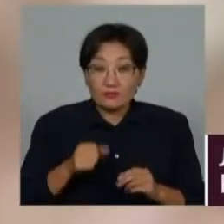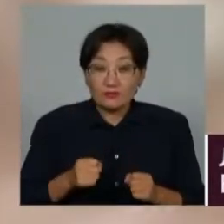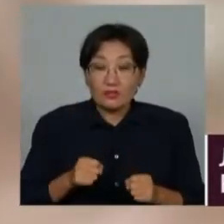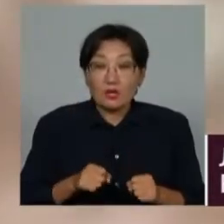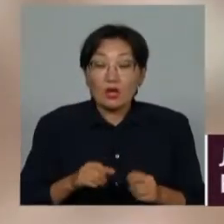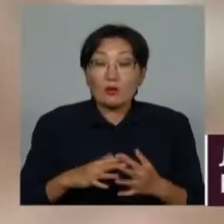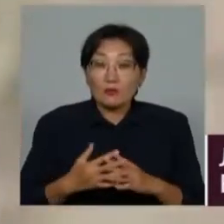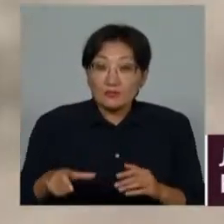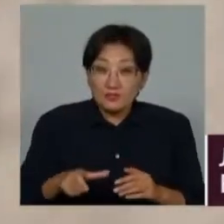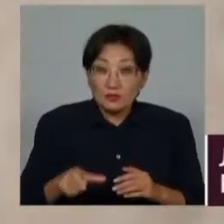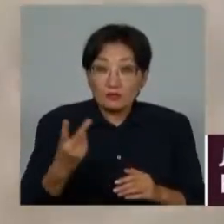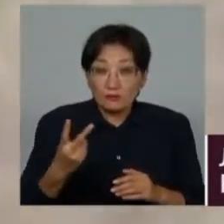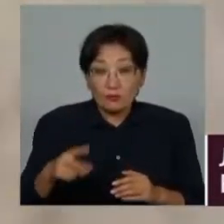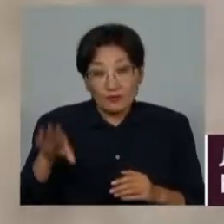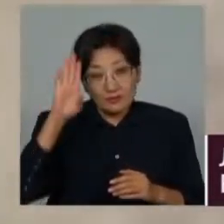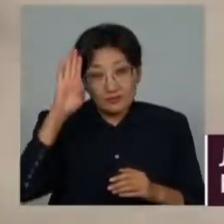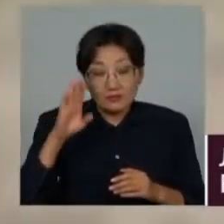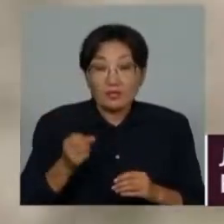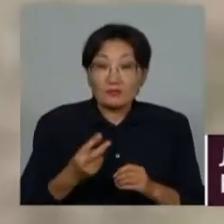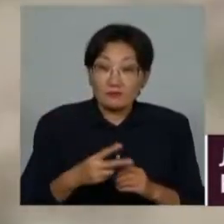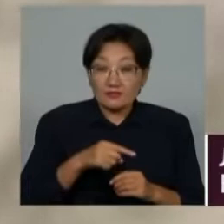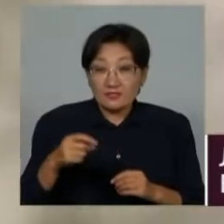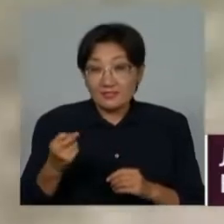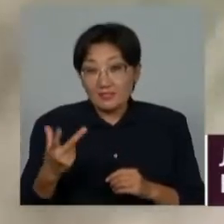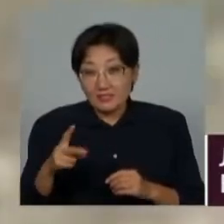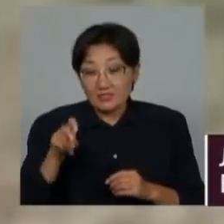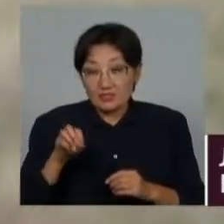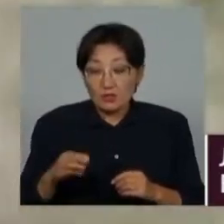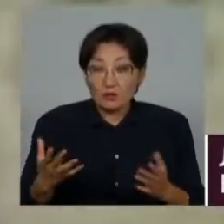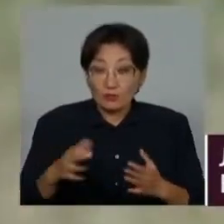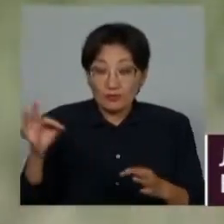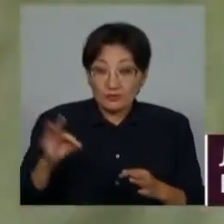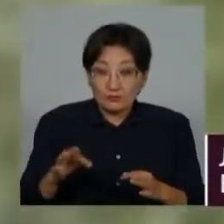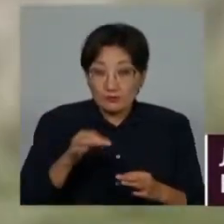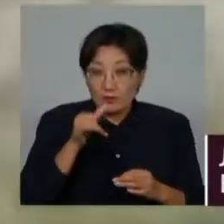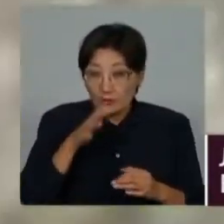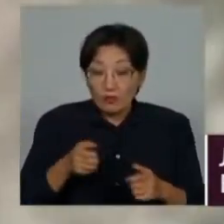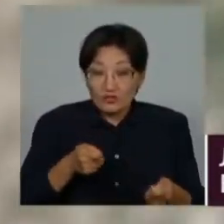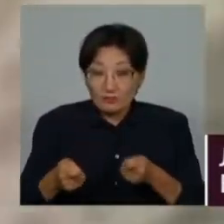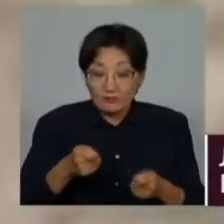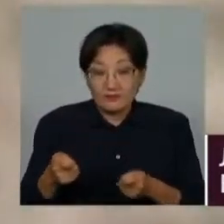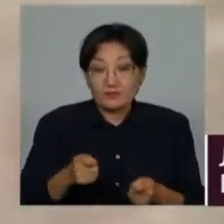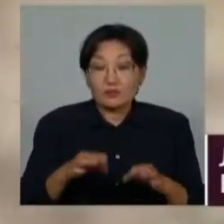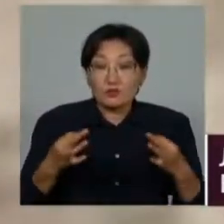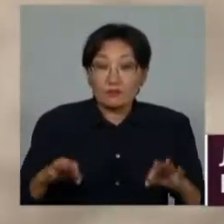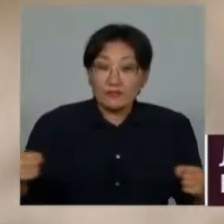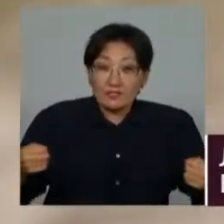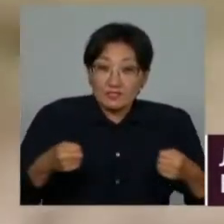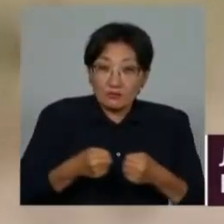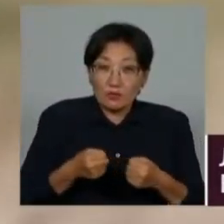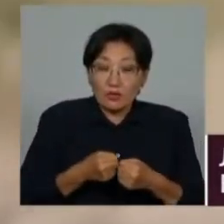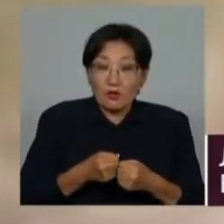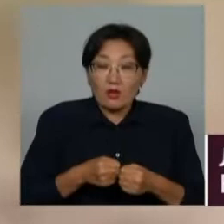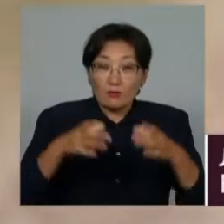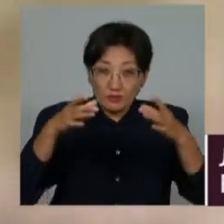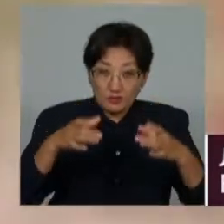по сельской дороге двух подростков 12-13 лет. В какой-то момент он не справился с управлением и допустил столкновение с